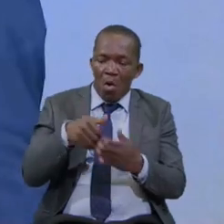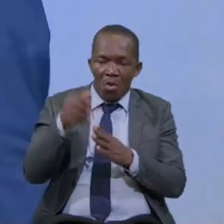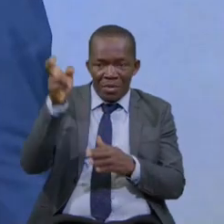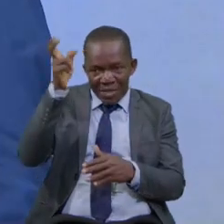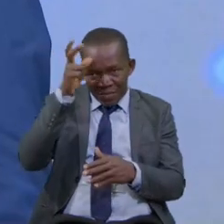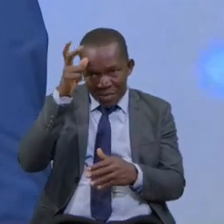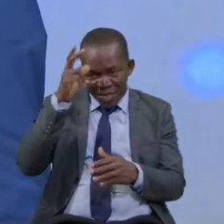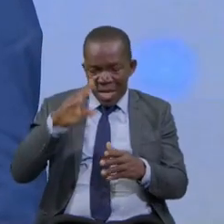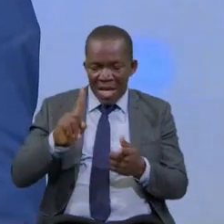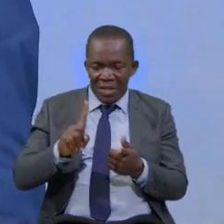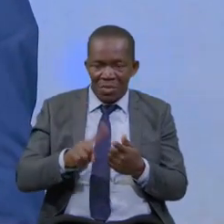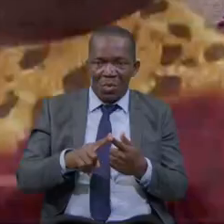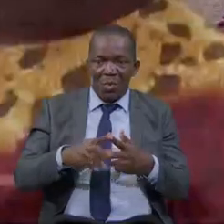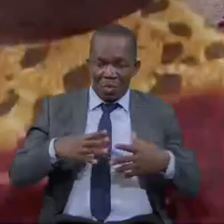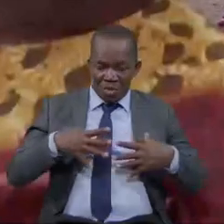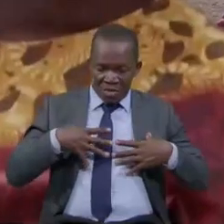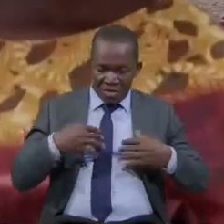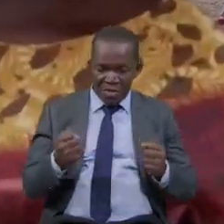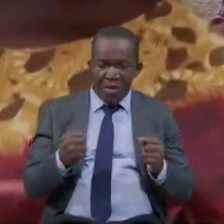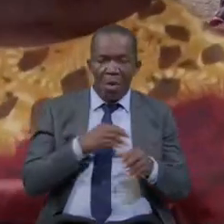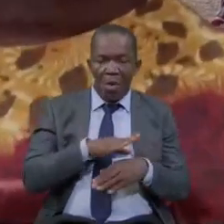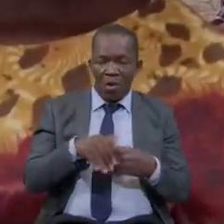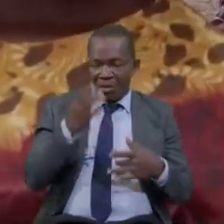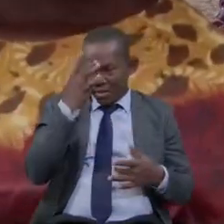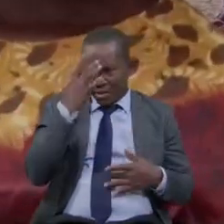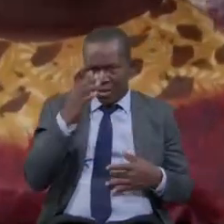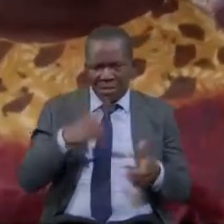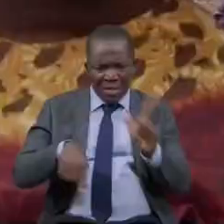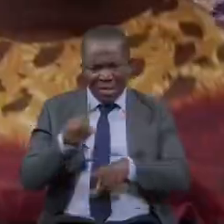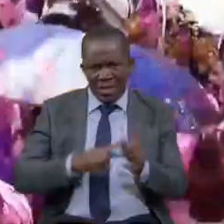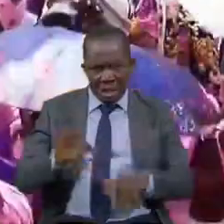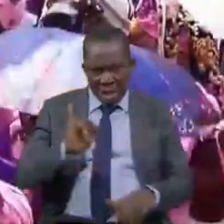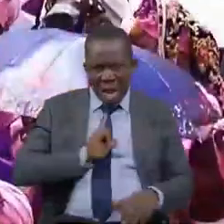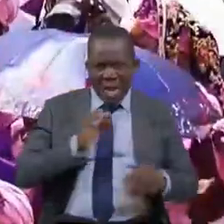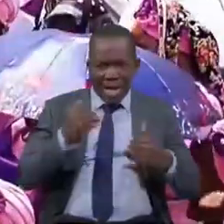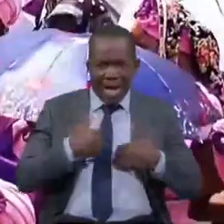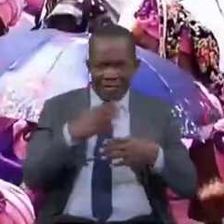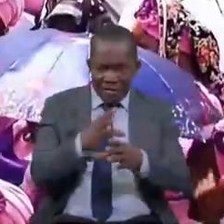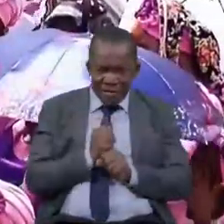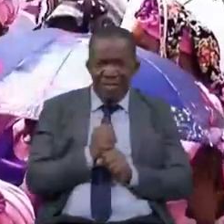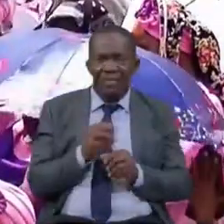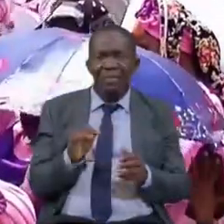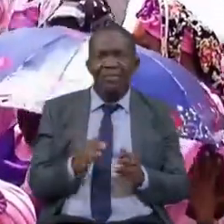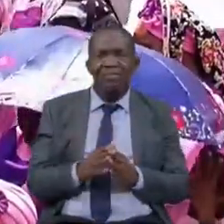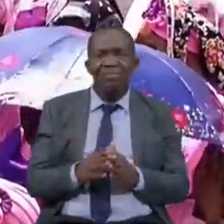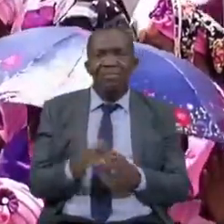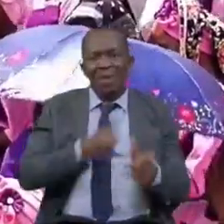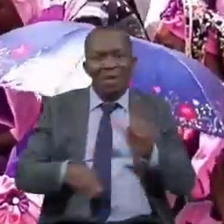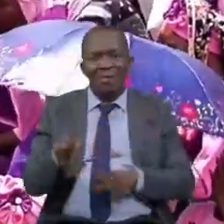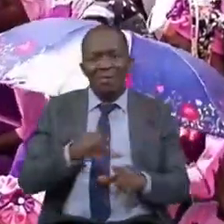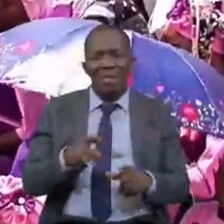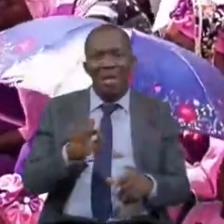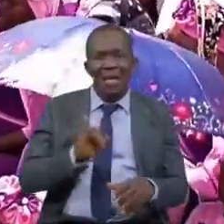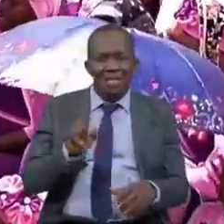guérir les maladies. Je l'ai eu. Je l'ai. Et tu vas l'utiliser au nom de